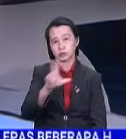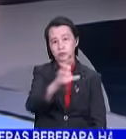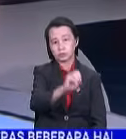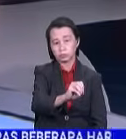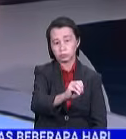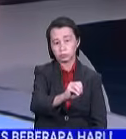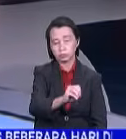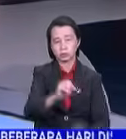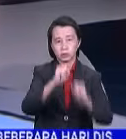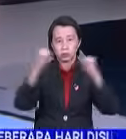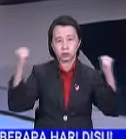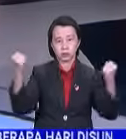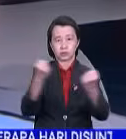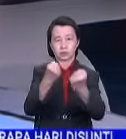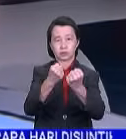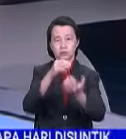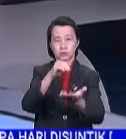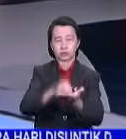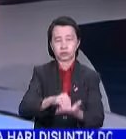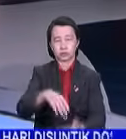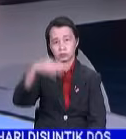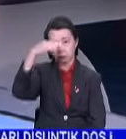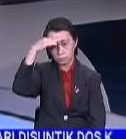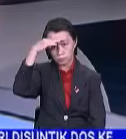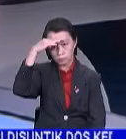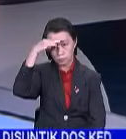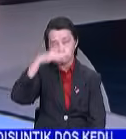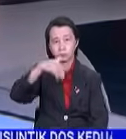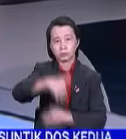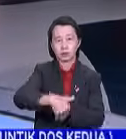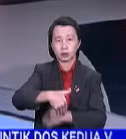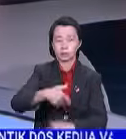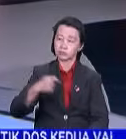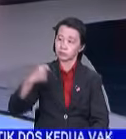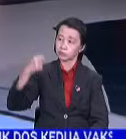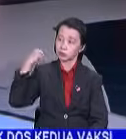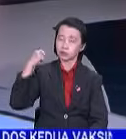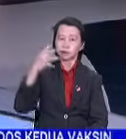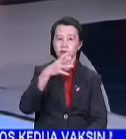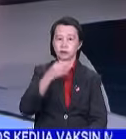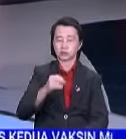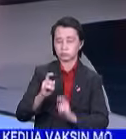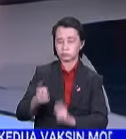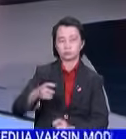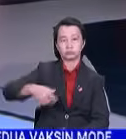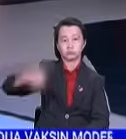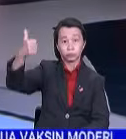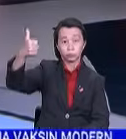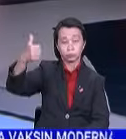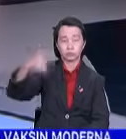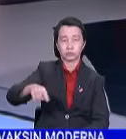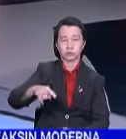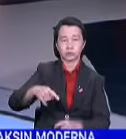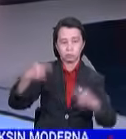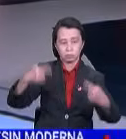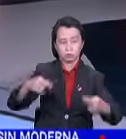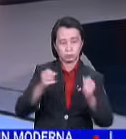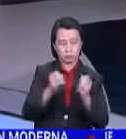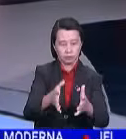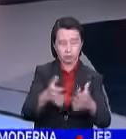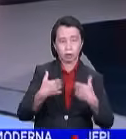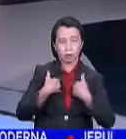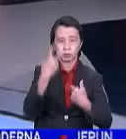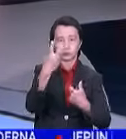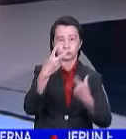kosong di stadium Sultan Ibrahim Iskandar Putri dzuhur malam tadi sekaligus dinobatkan coretan kalau saingan masih berbagi